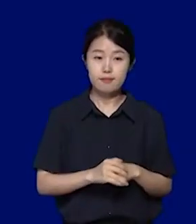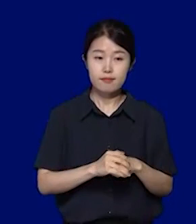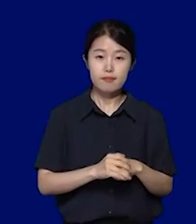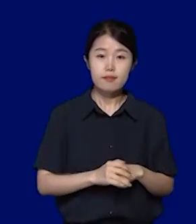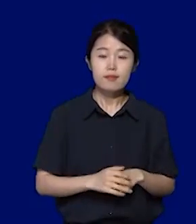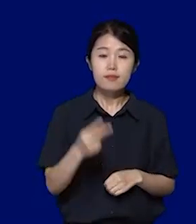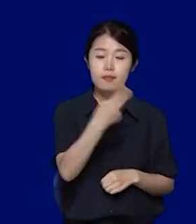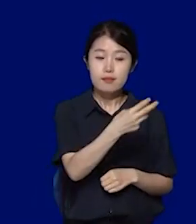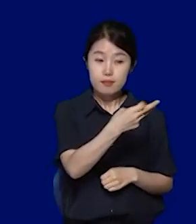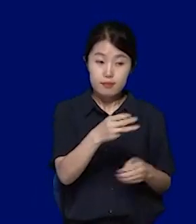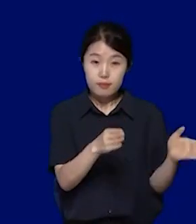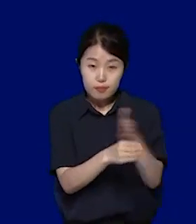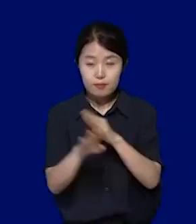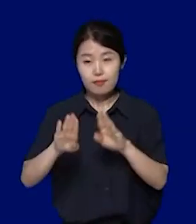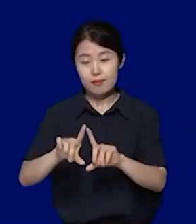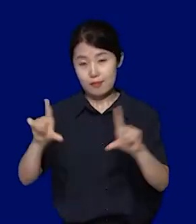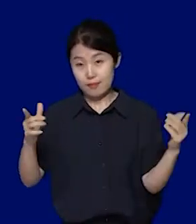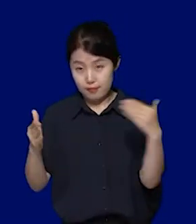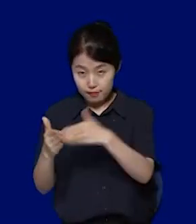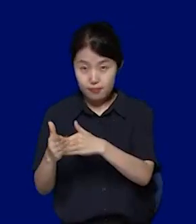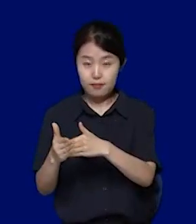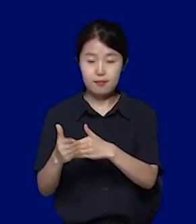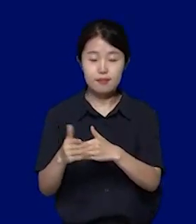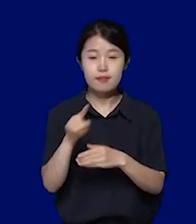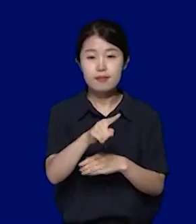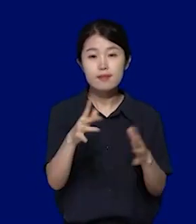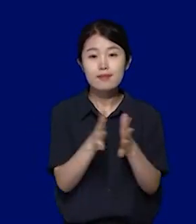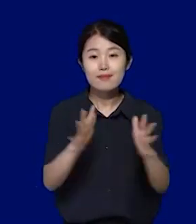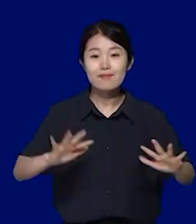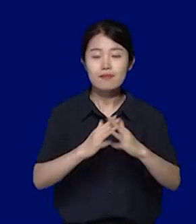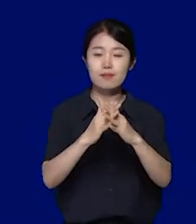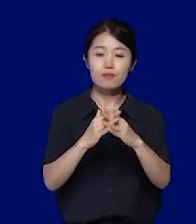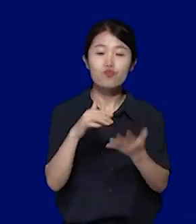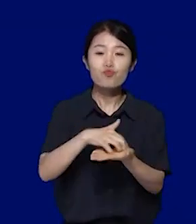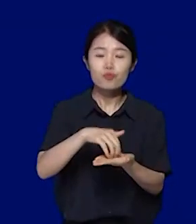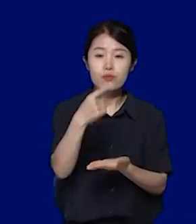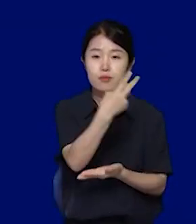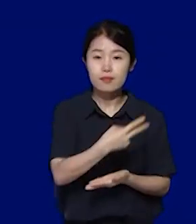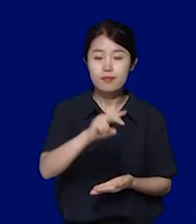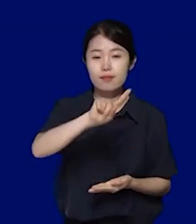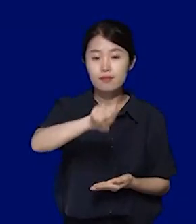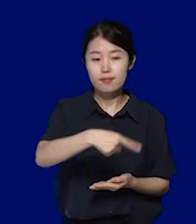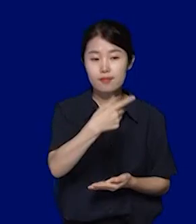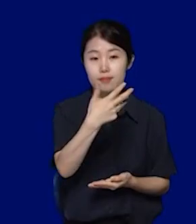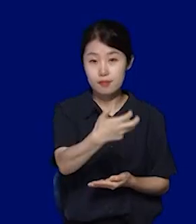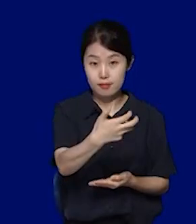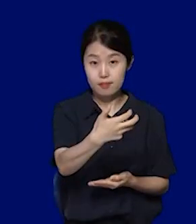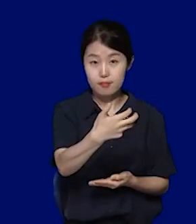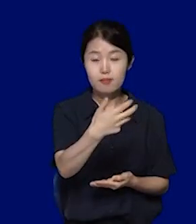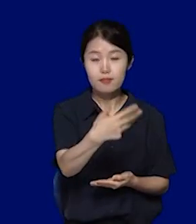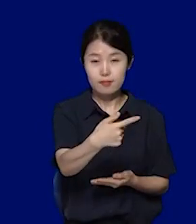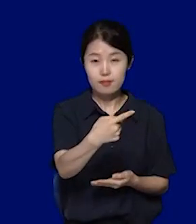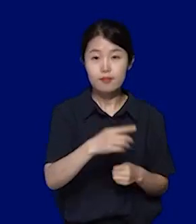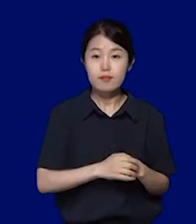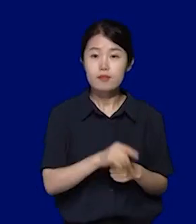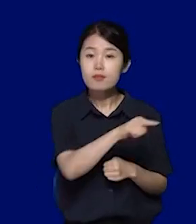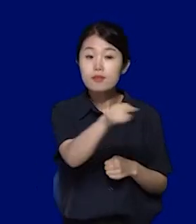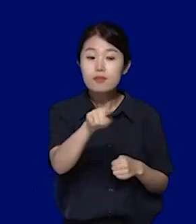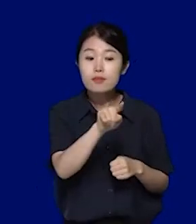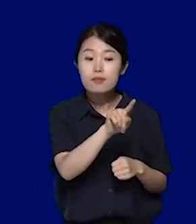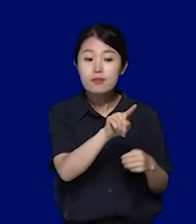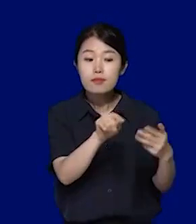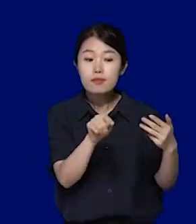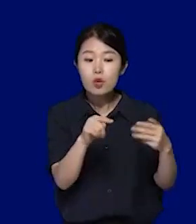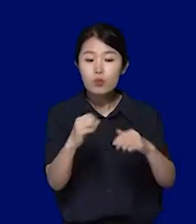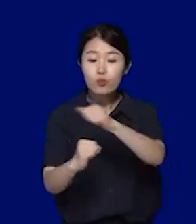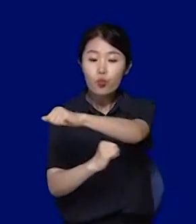지역에서 준공된 아파트 단지는 모두 2,187곳. 이 중 8곳의 지하주차장이 무량판 구조를 적용한